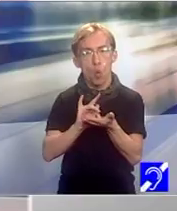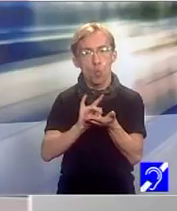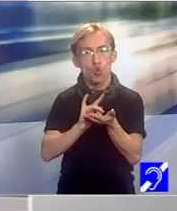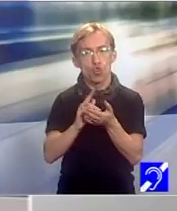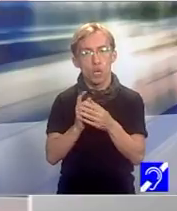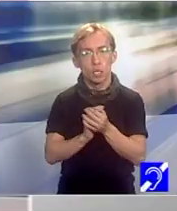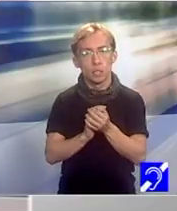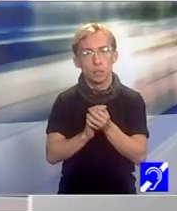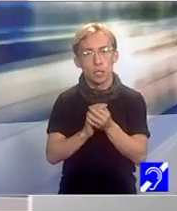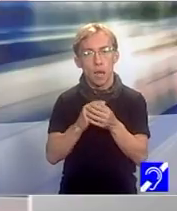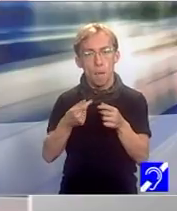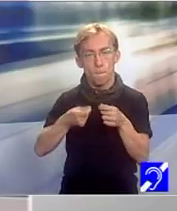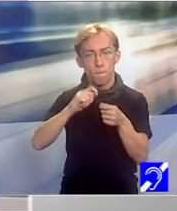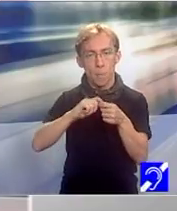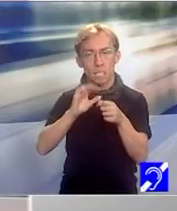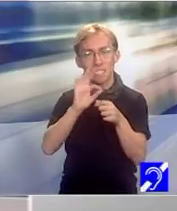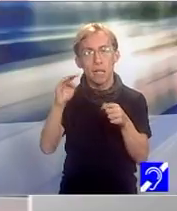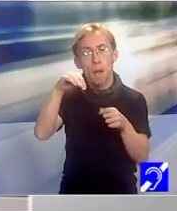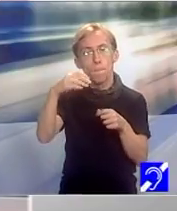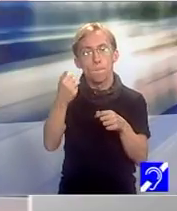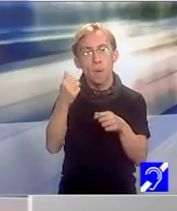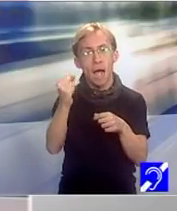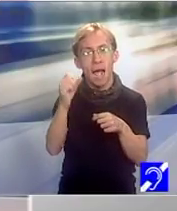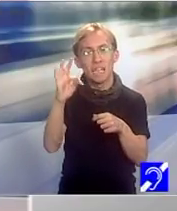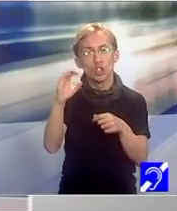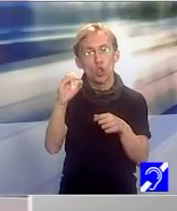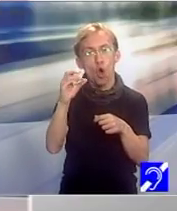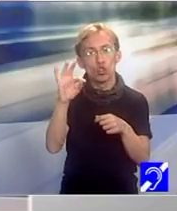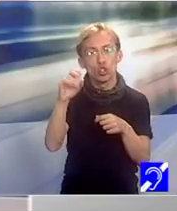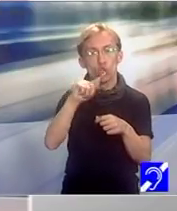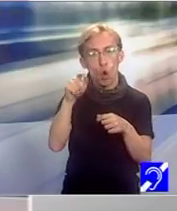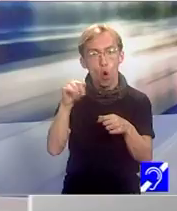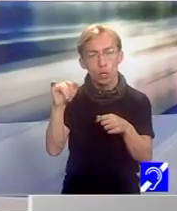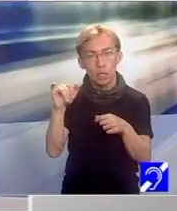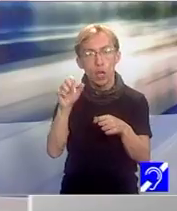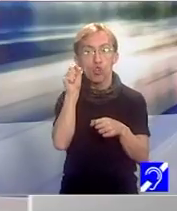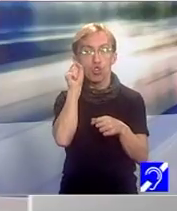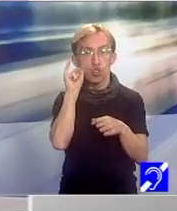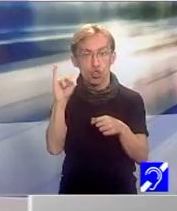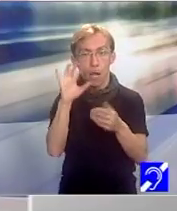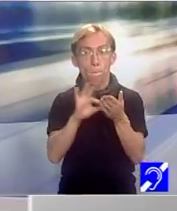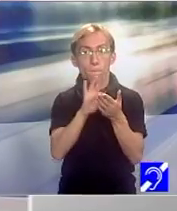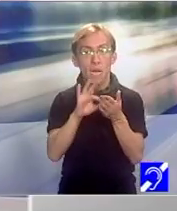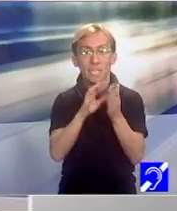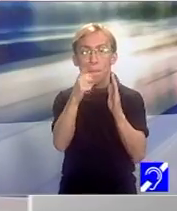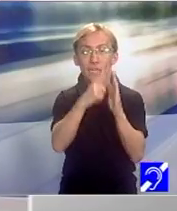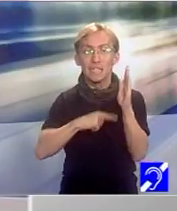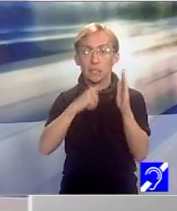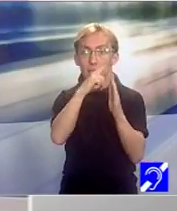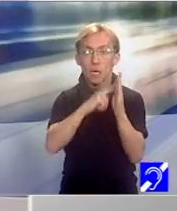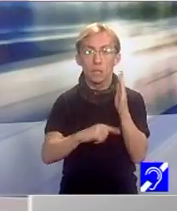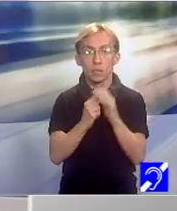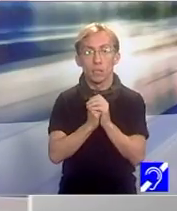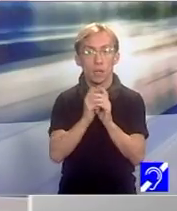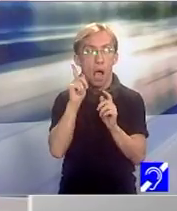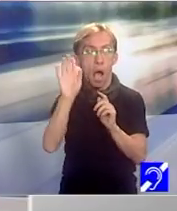scrie mastocitoză și medicamentele interzise, a salvat deja câteva vieți până acum și are o poveste